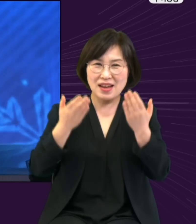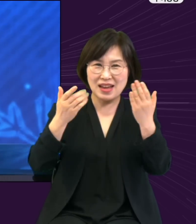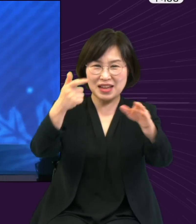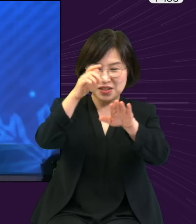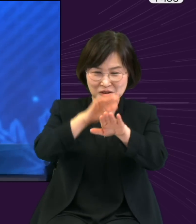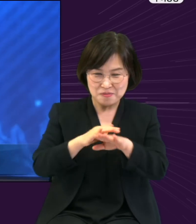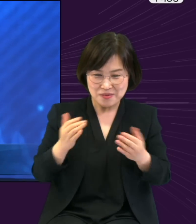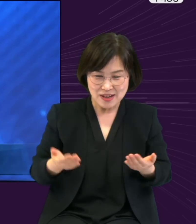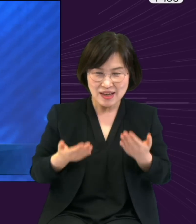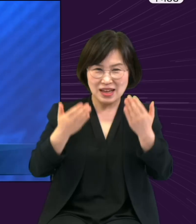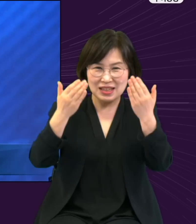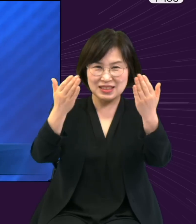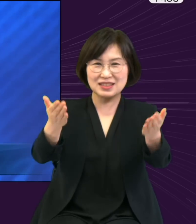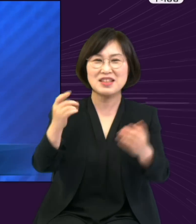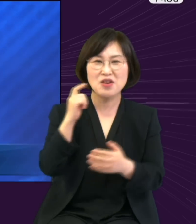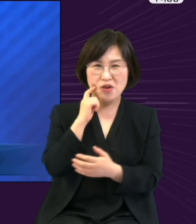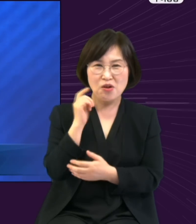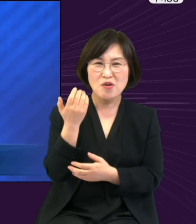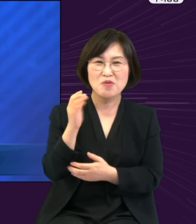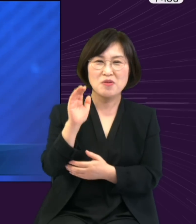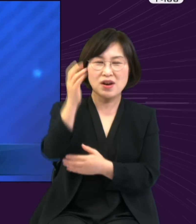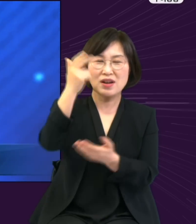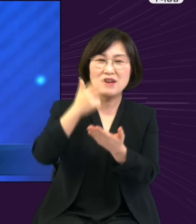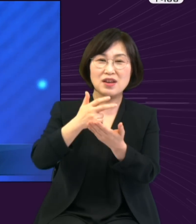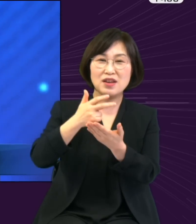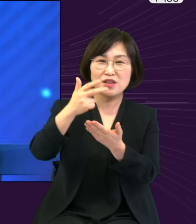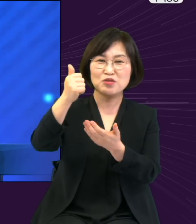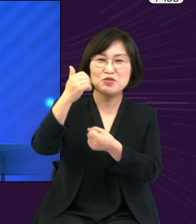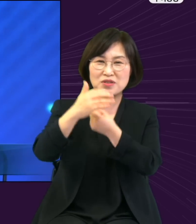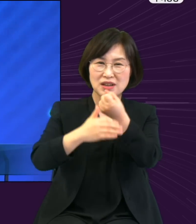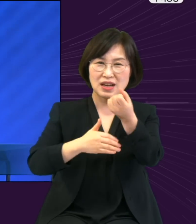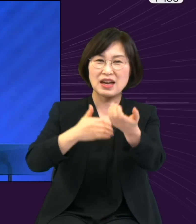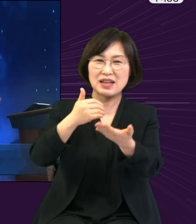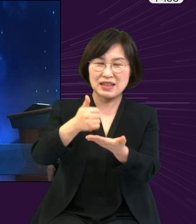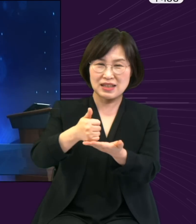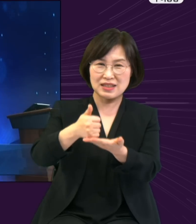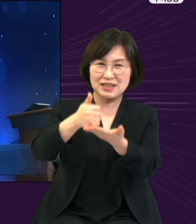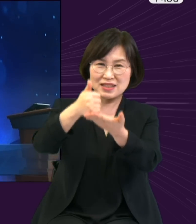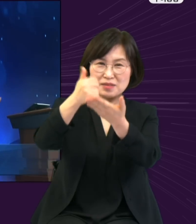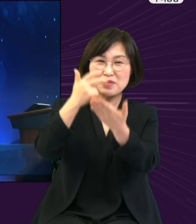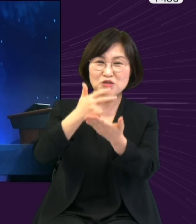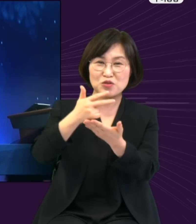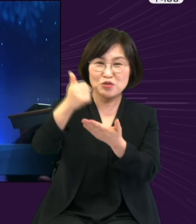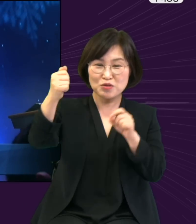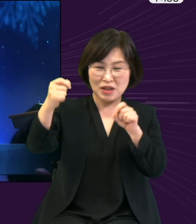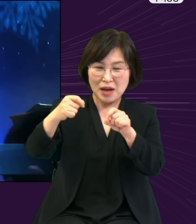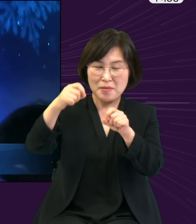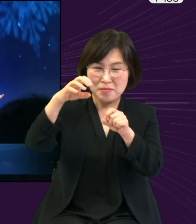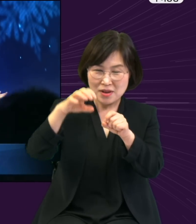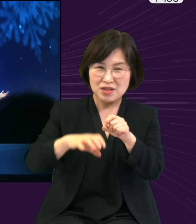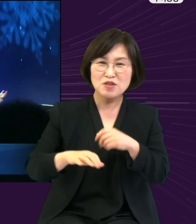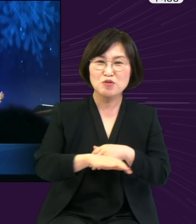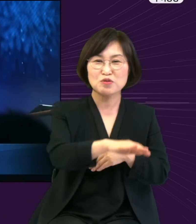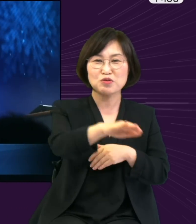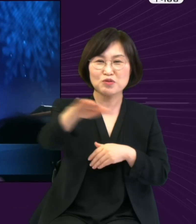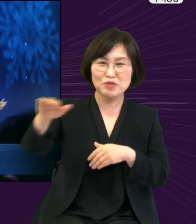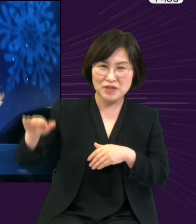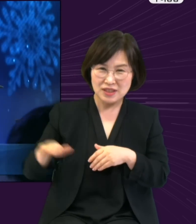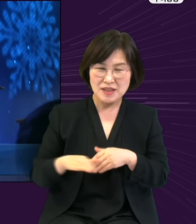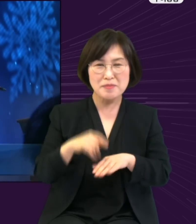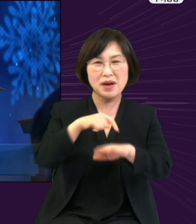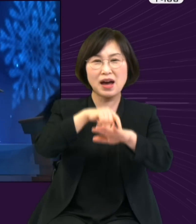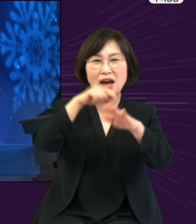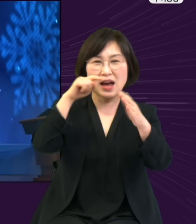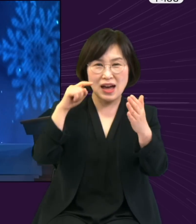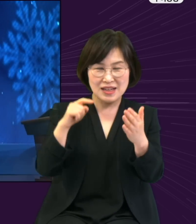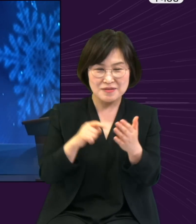경배하세 영광의 주 하나님. 주 앞에서 우리